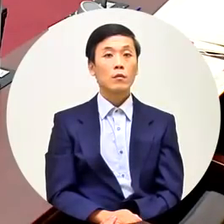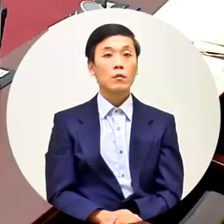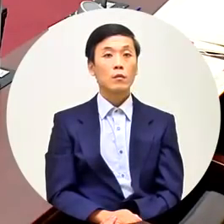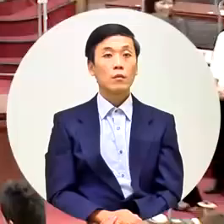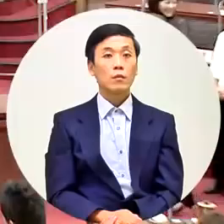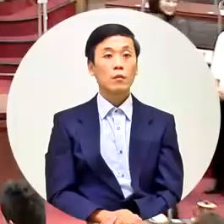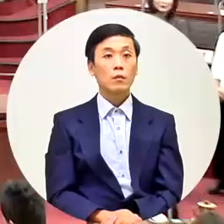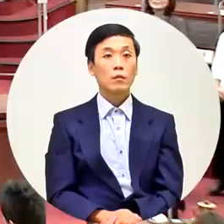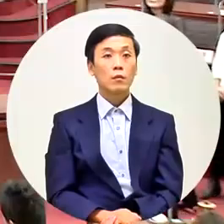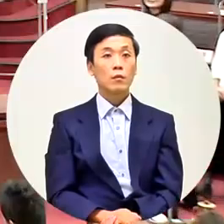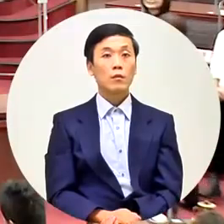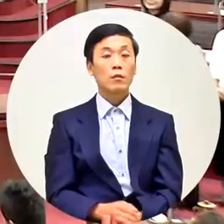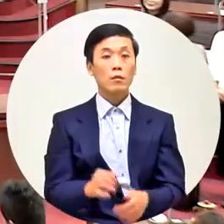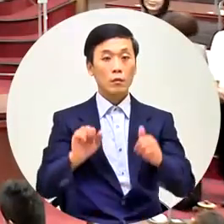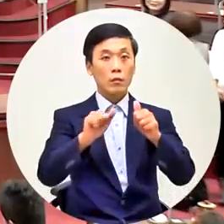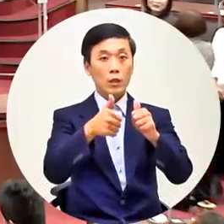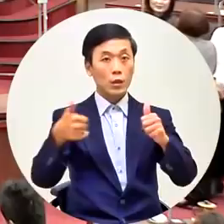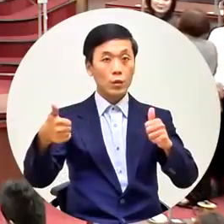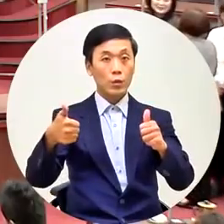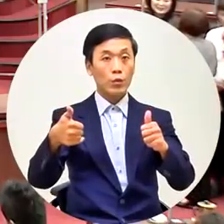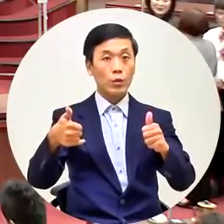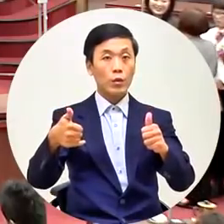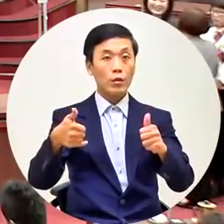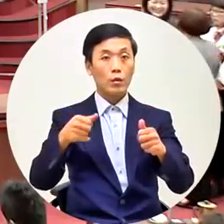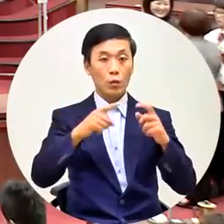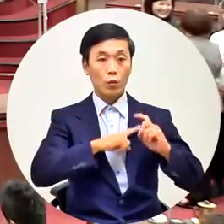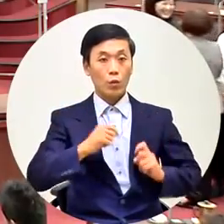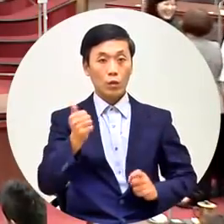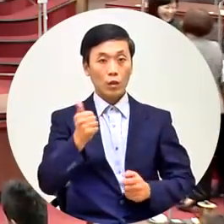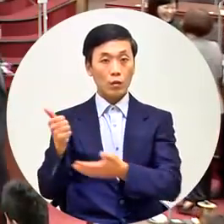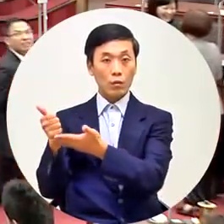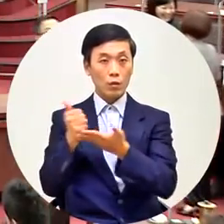请郭建盟议员领取选票。